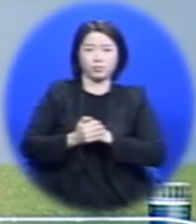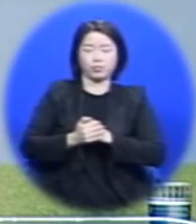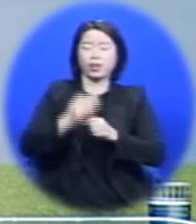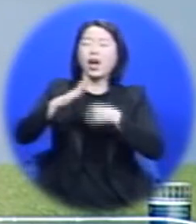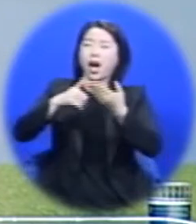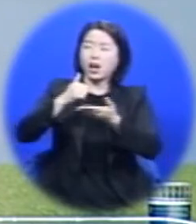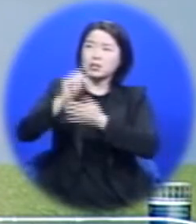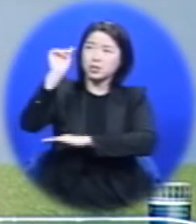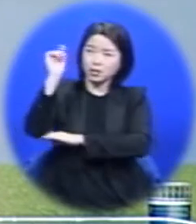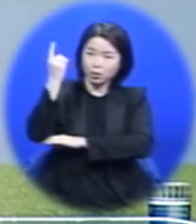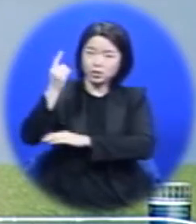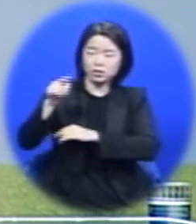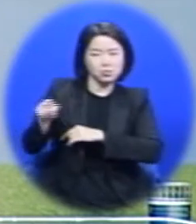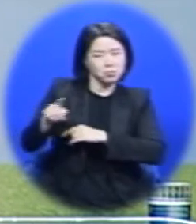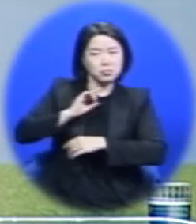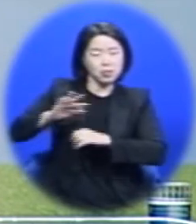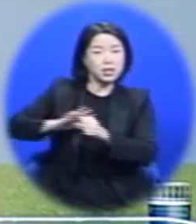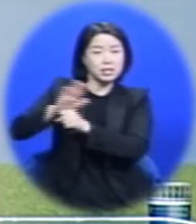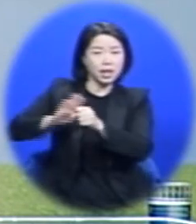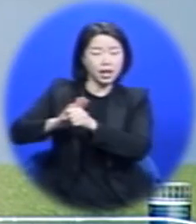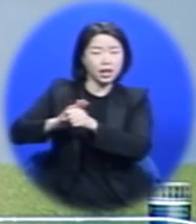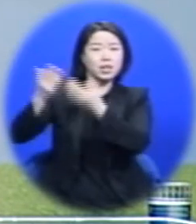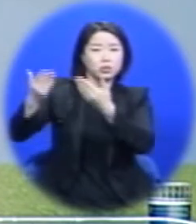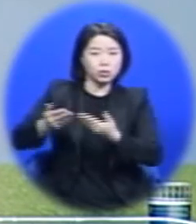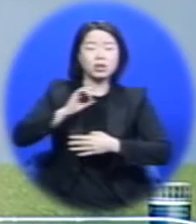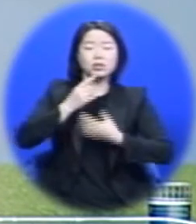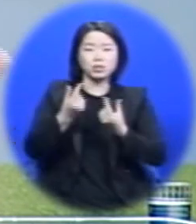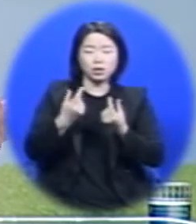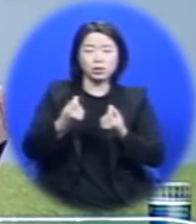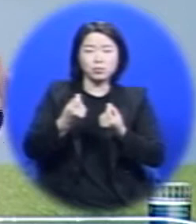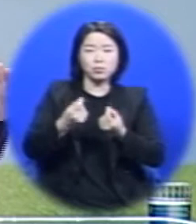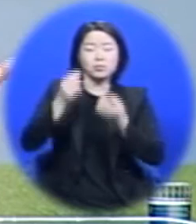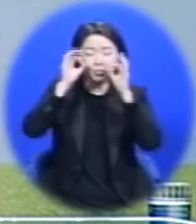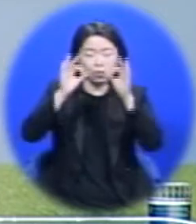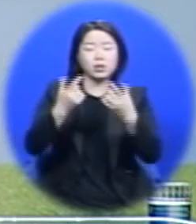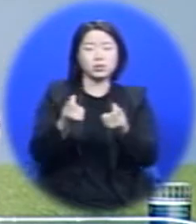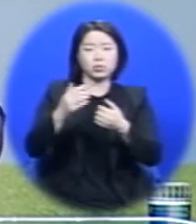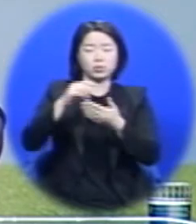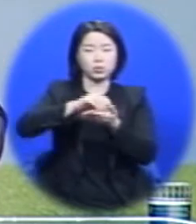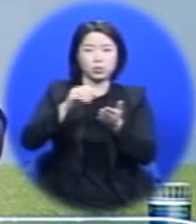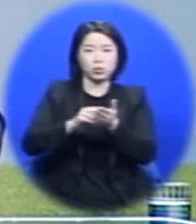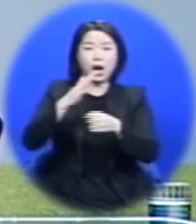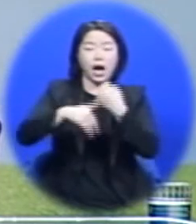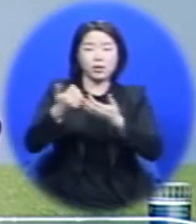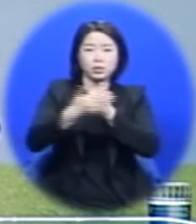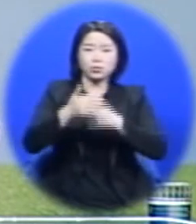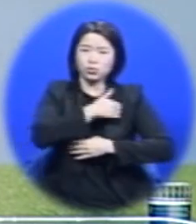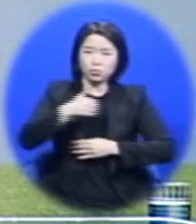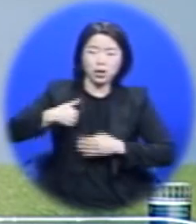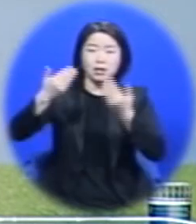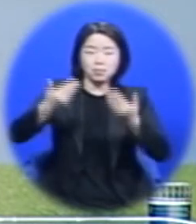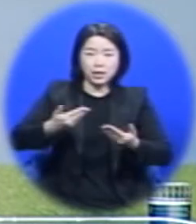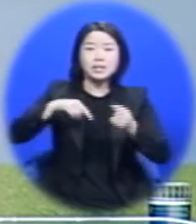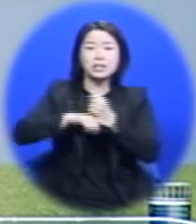하나님이 다윗을 편애하시는 것처럼 보일 정도로 다윗이 하나님의 은혜를 그렇게 충만하게 받는 데는 거기에